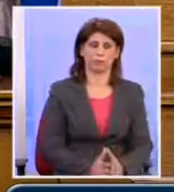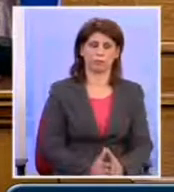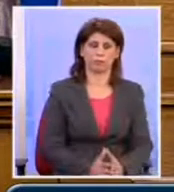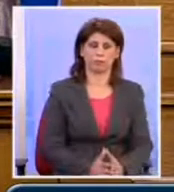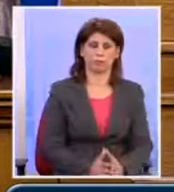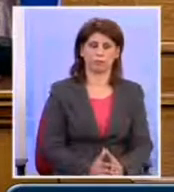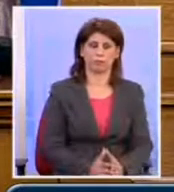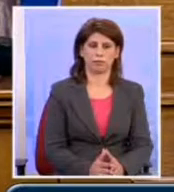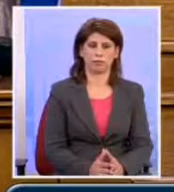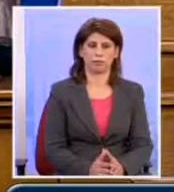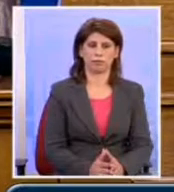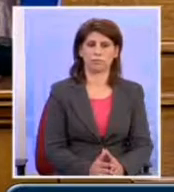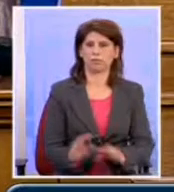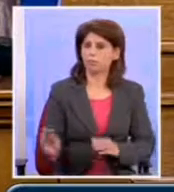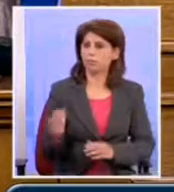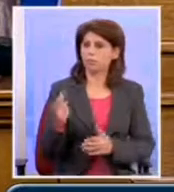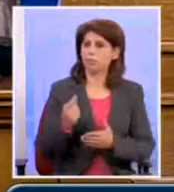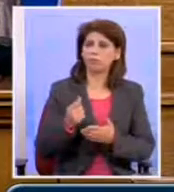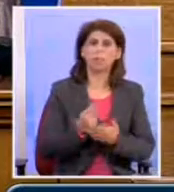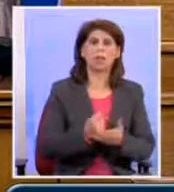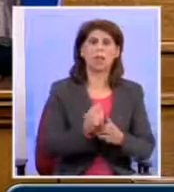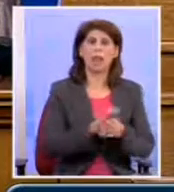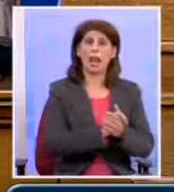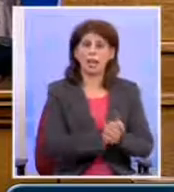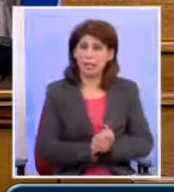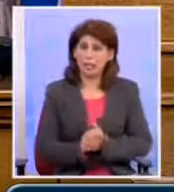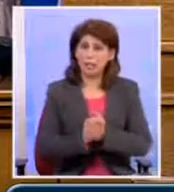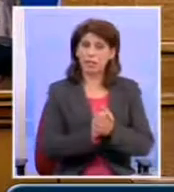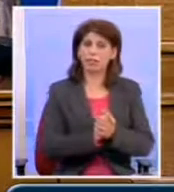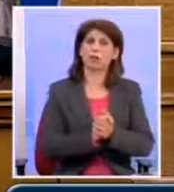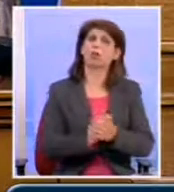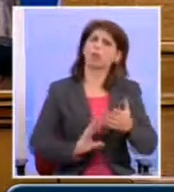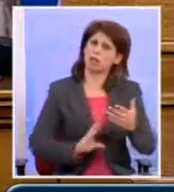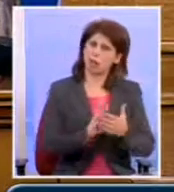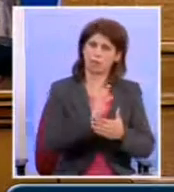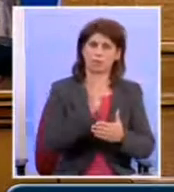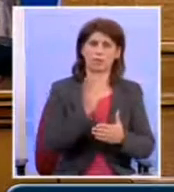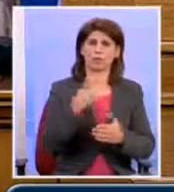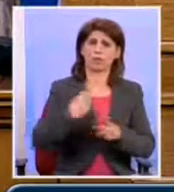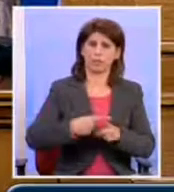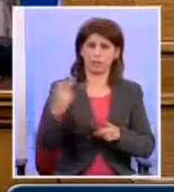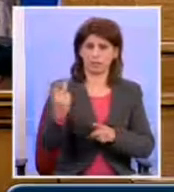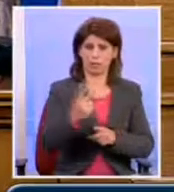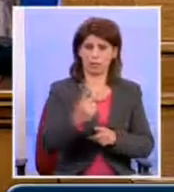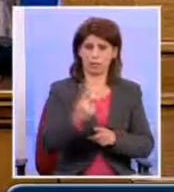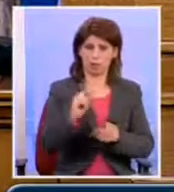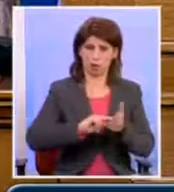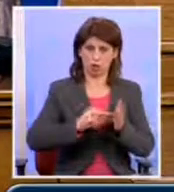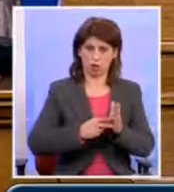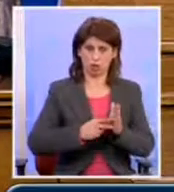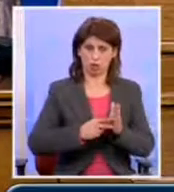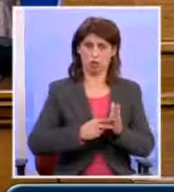πηγές αλληλεγγύης, ως δομές αλληλεγγύης και ανάπτυξης για την ελληνική